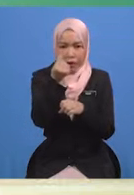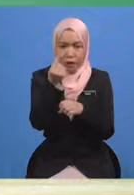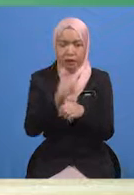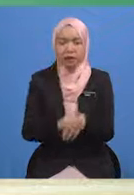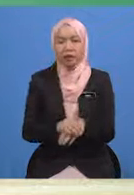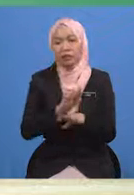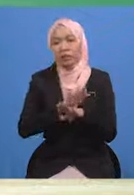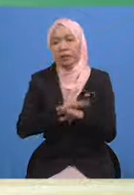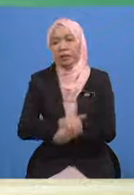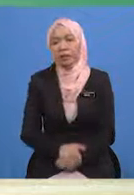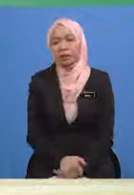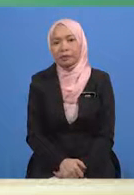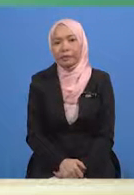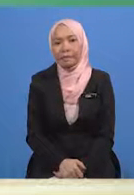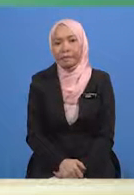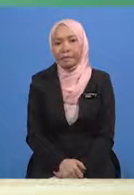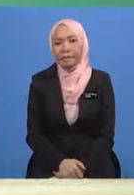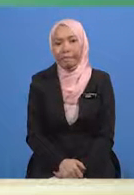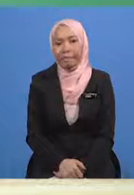kecil.